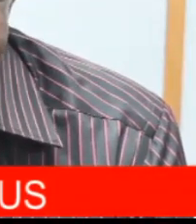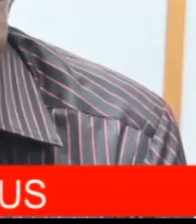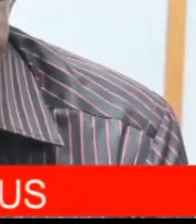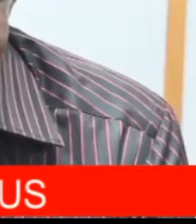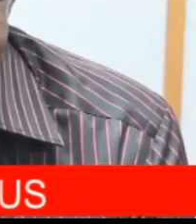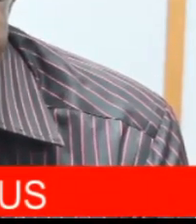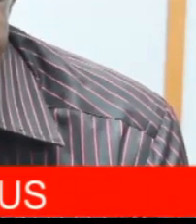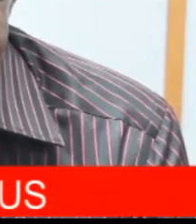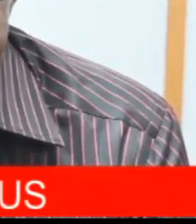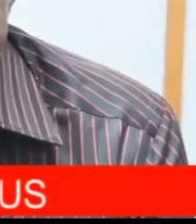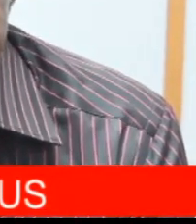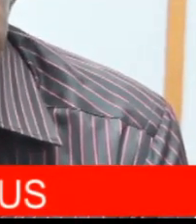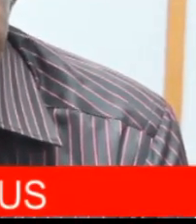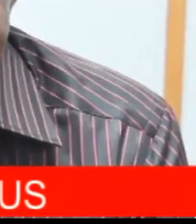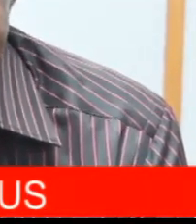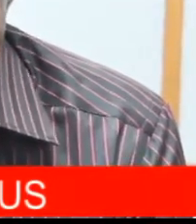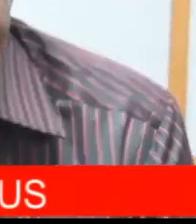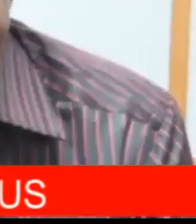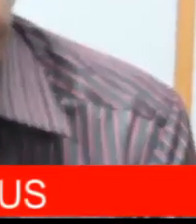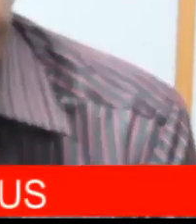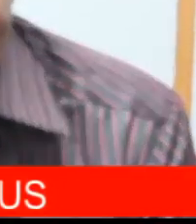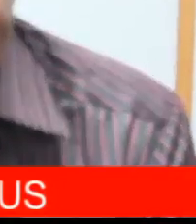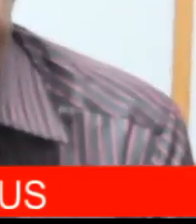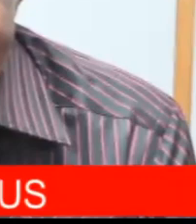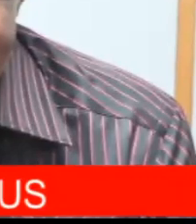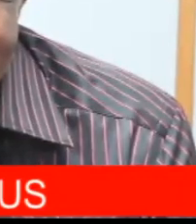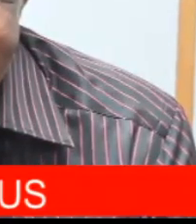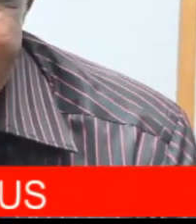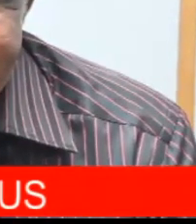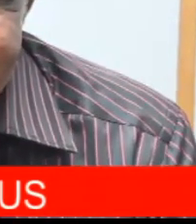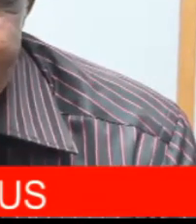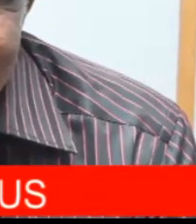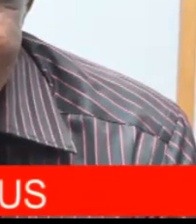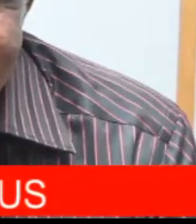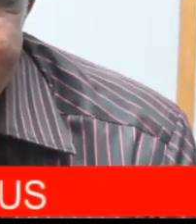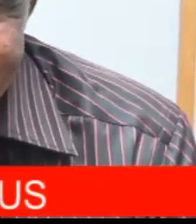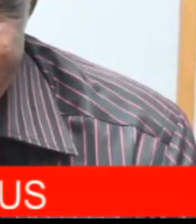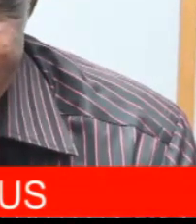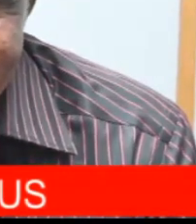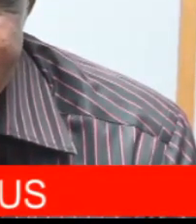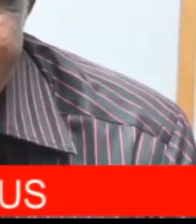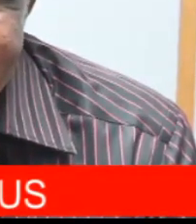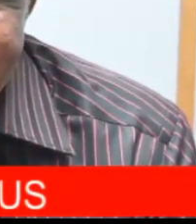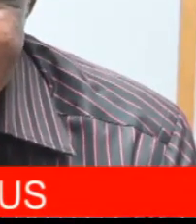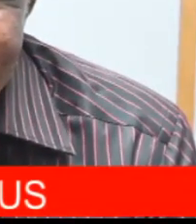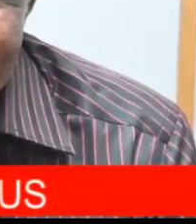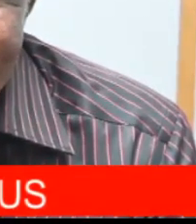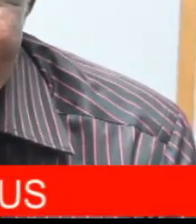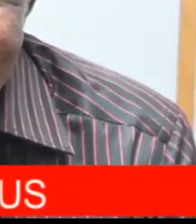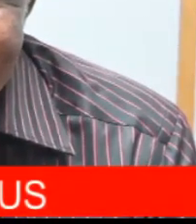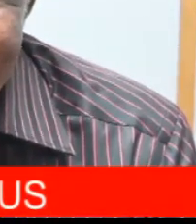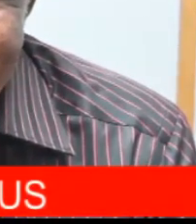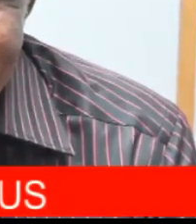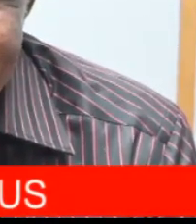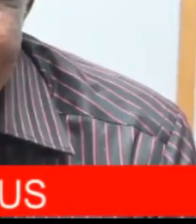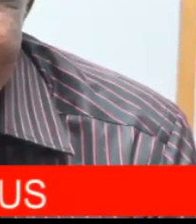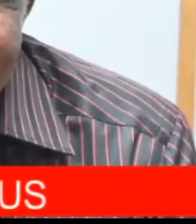bien. Et o salanga elengi. O salisa ngai. Ya Lolo Chouami TV. Na lingina mona